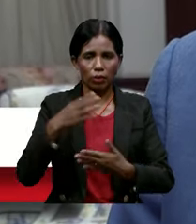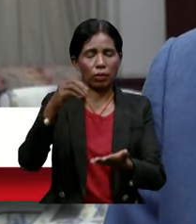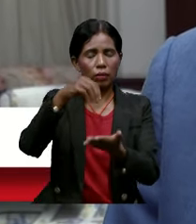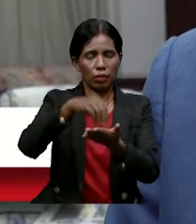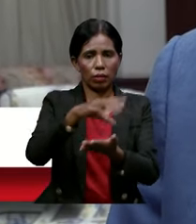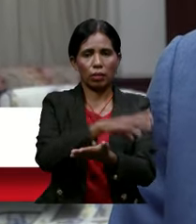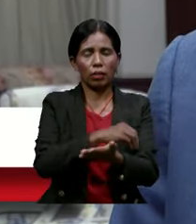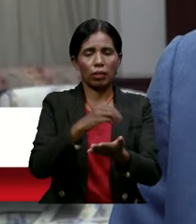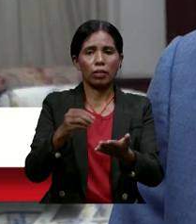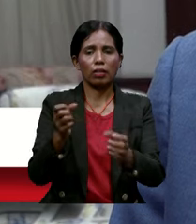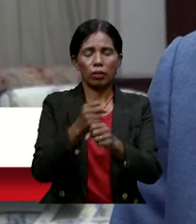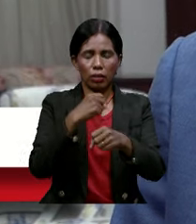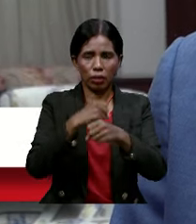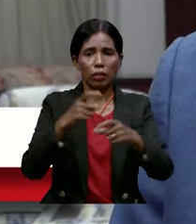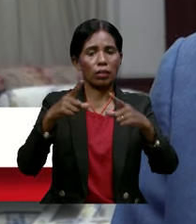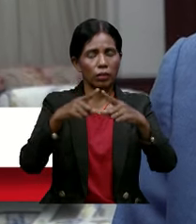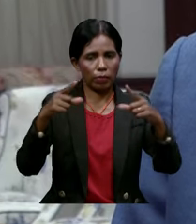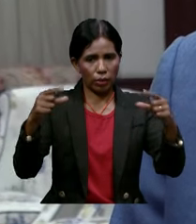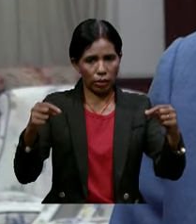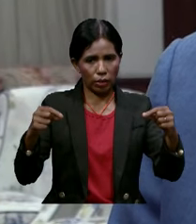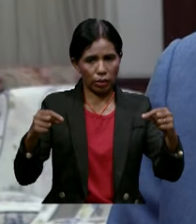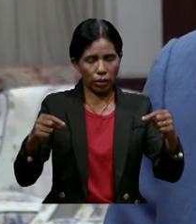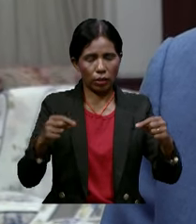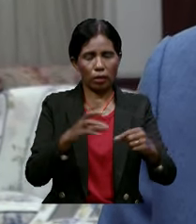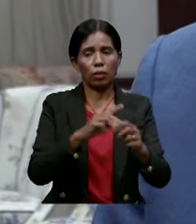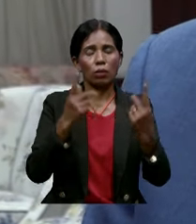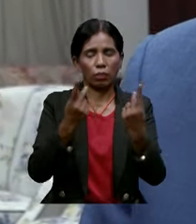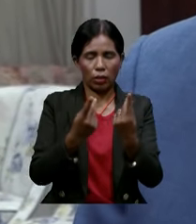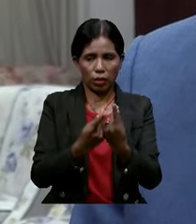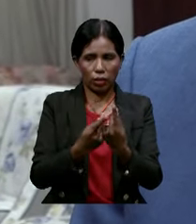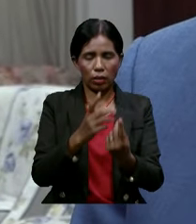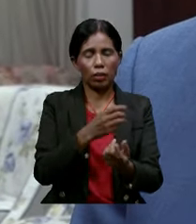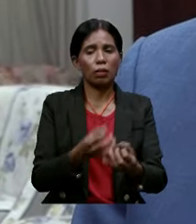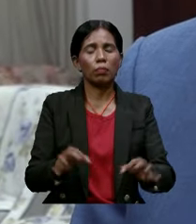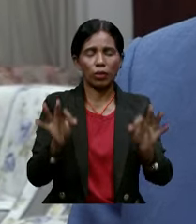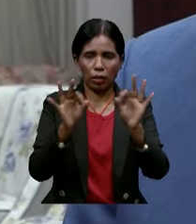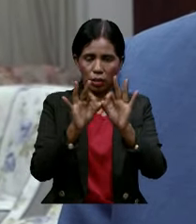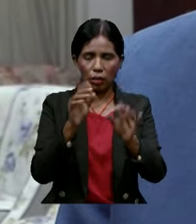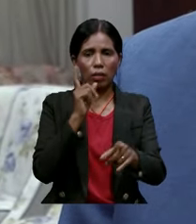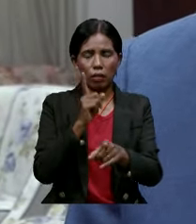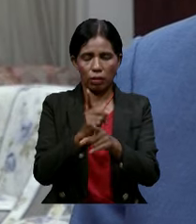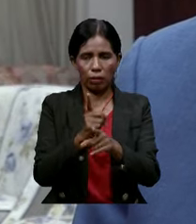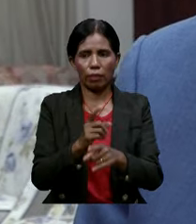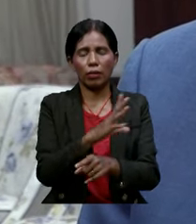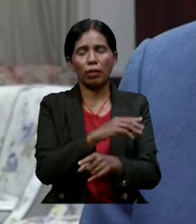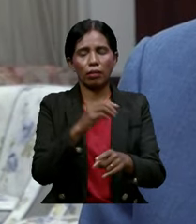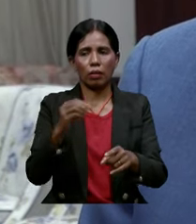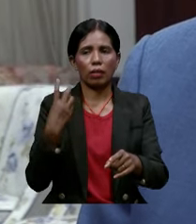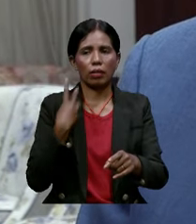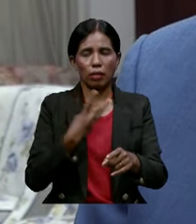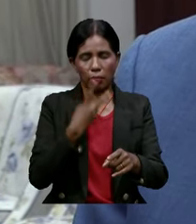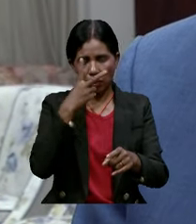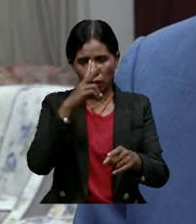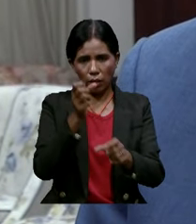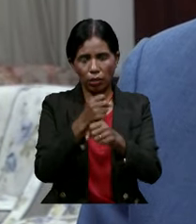from the Japanese private sector it's very important and the shipbuilding